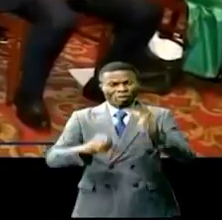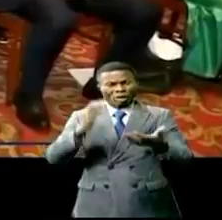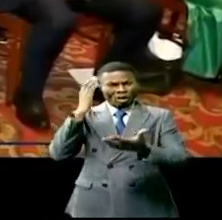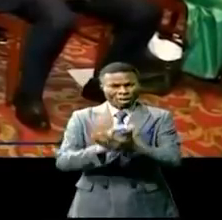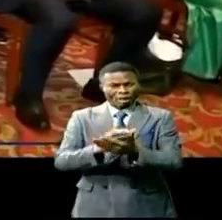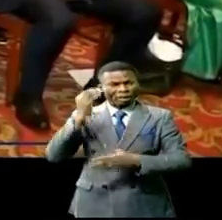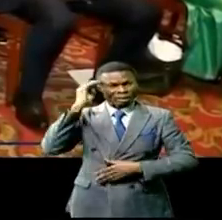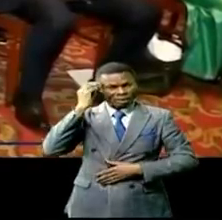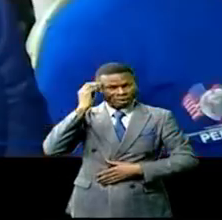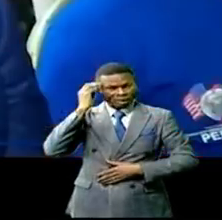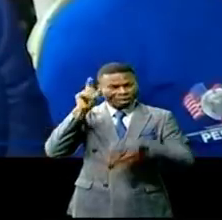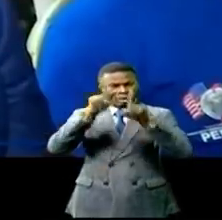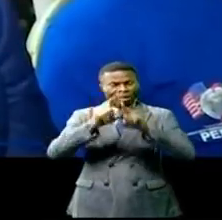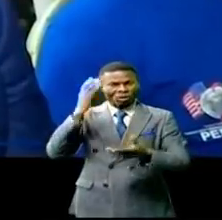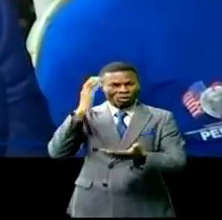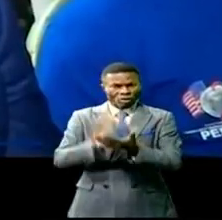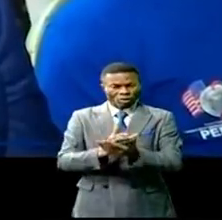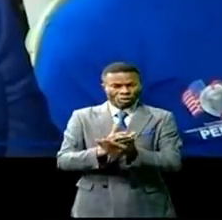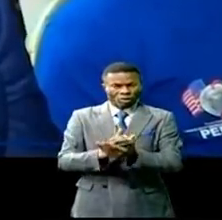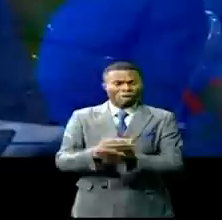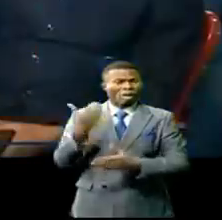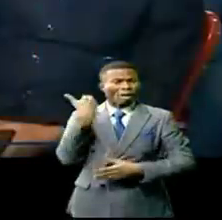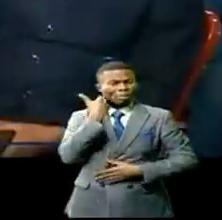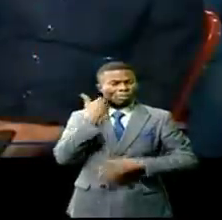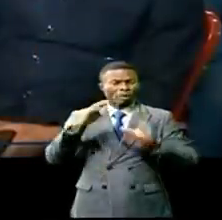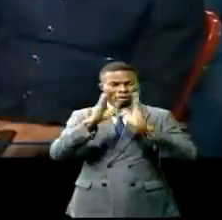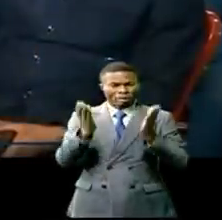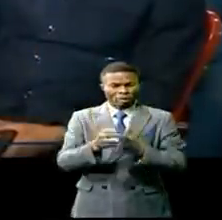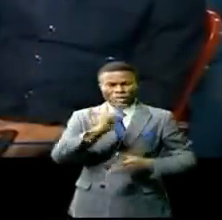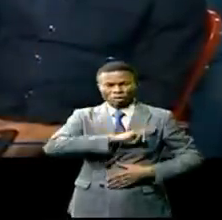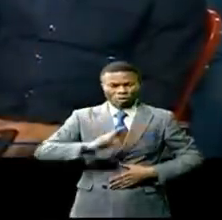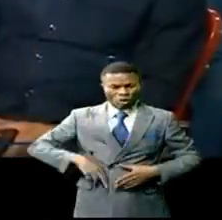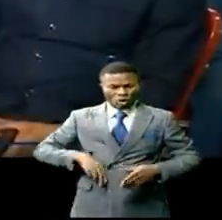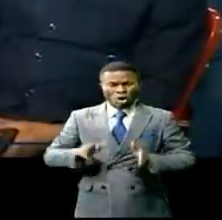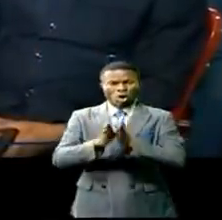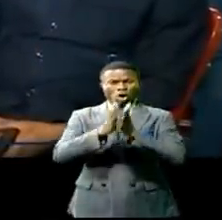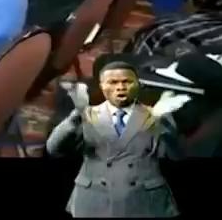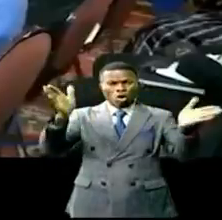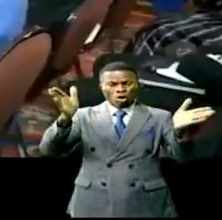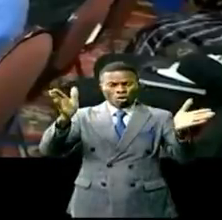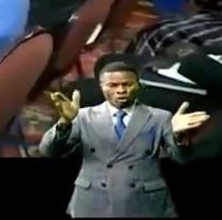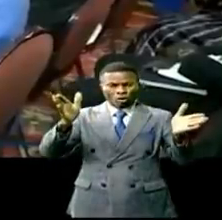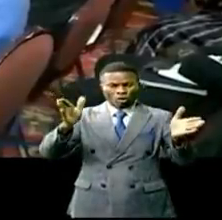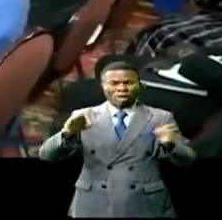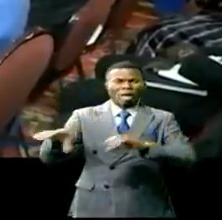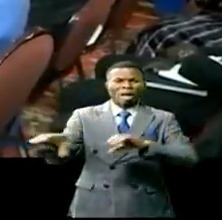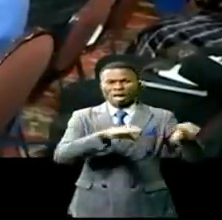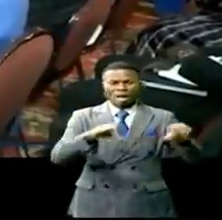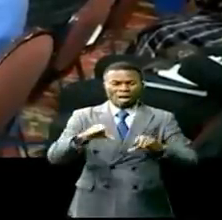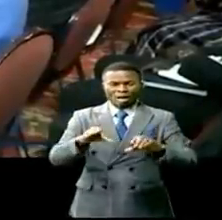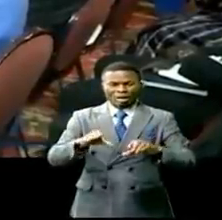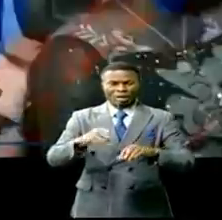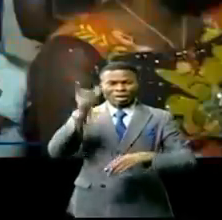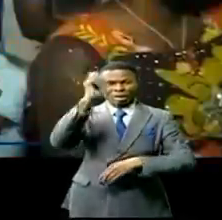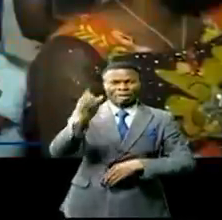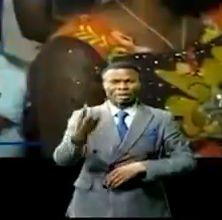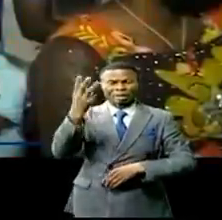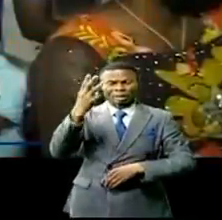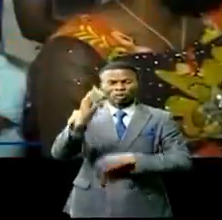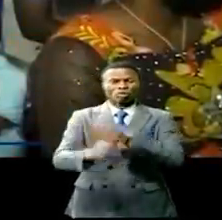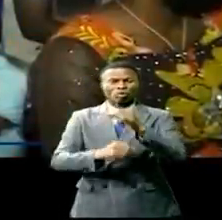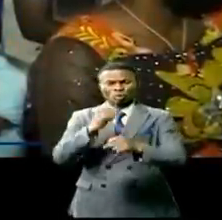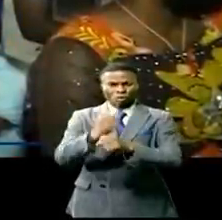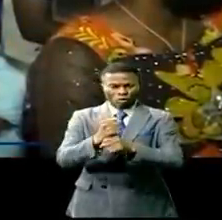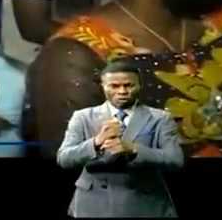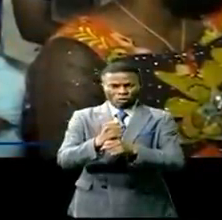fin au sida mettrait fin aux pandémies en rdc les lancements officielles et solennelles des activités de cette 33e édition placée sous le haut